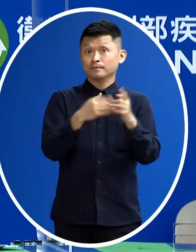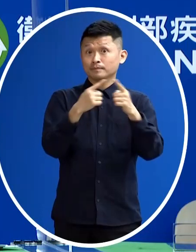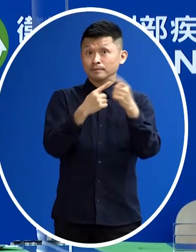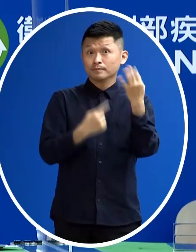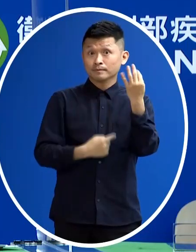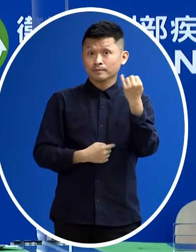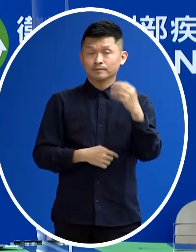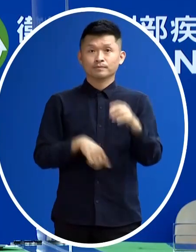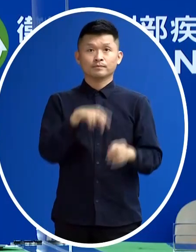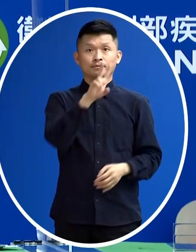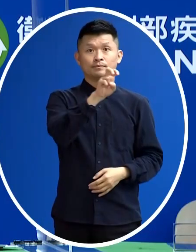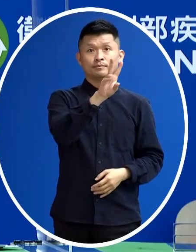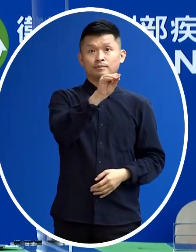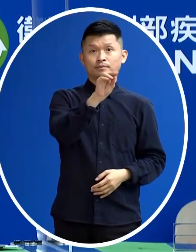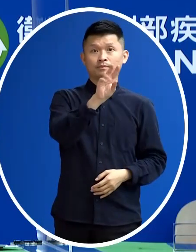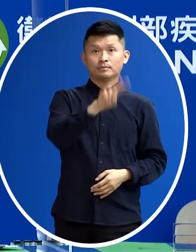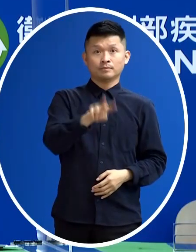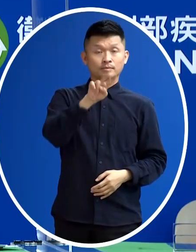是